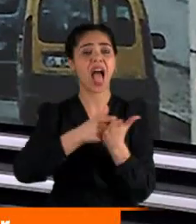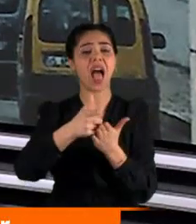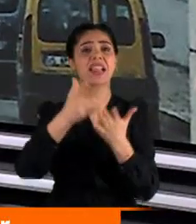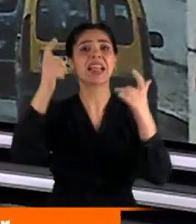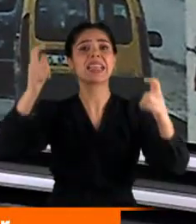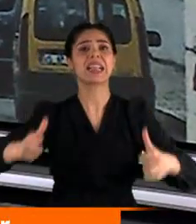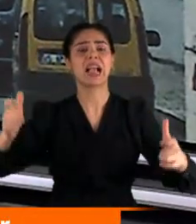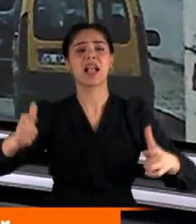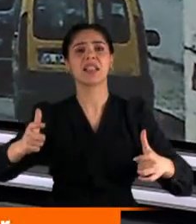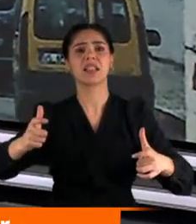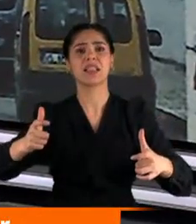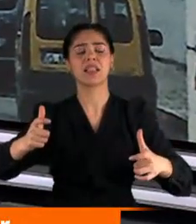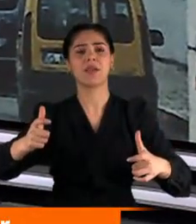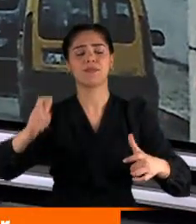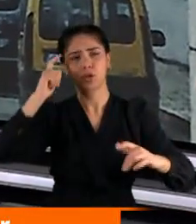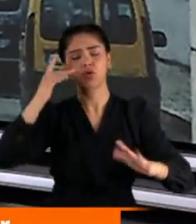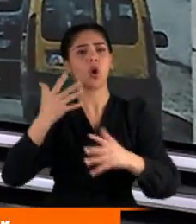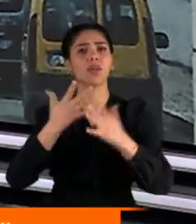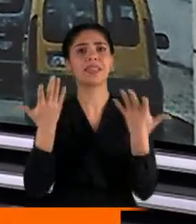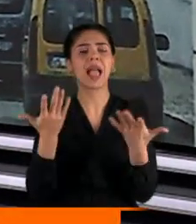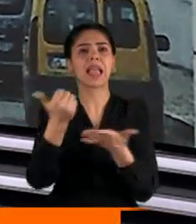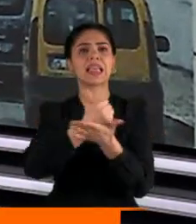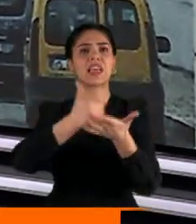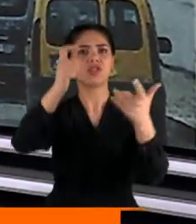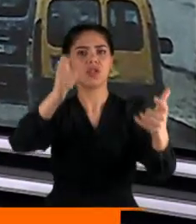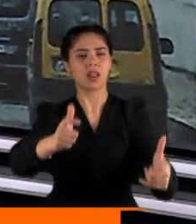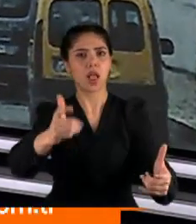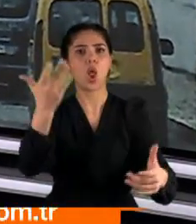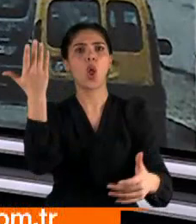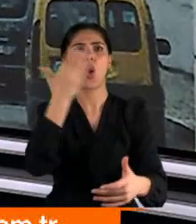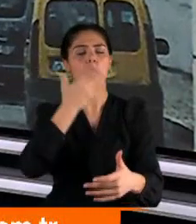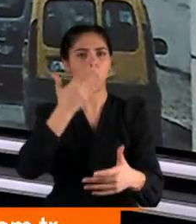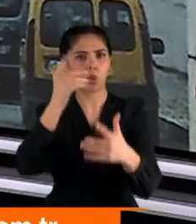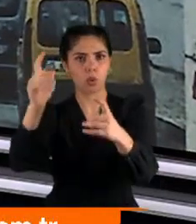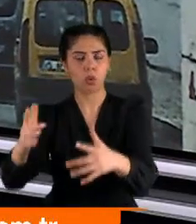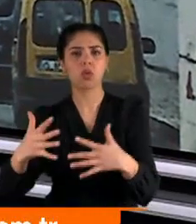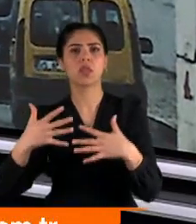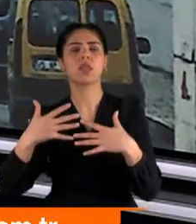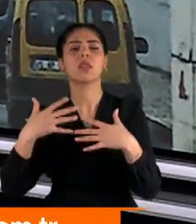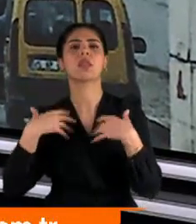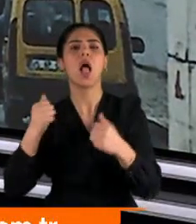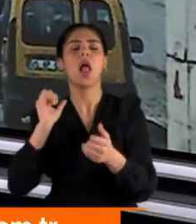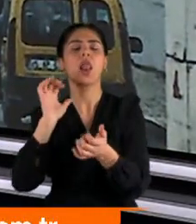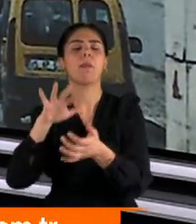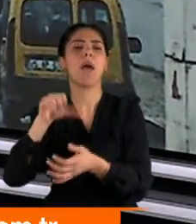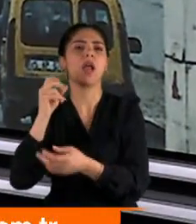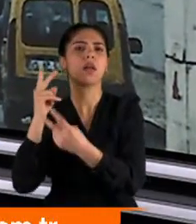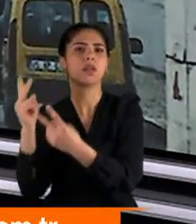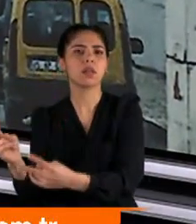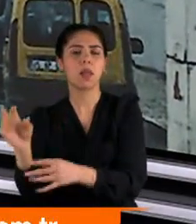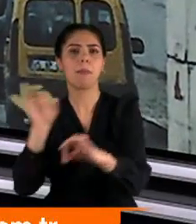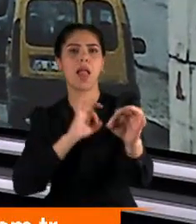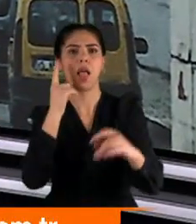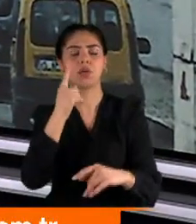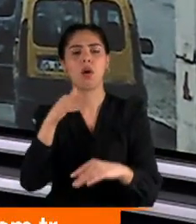bulunduğu yerde, onları asıl şaşırtan buydu, yeşil alan, okul, sağlık ocağı görünüyordu planda. Mahalleli